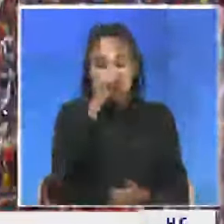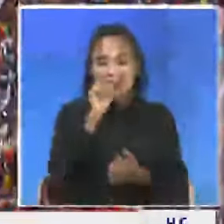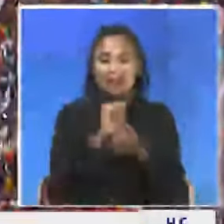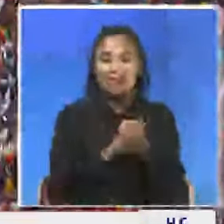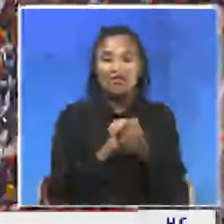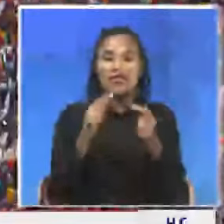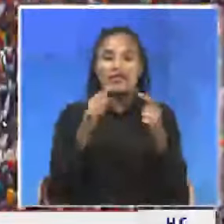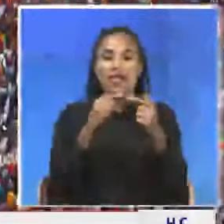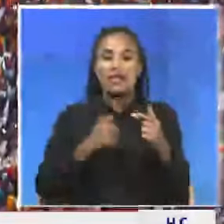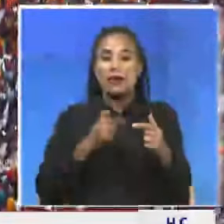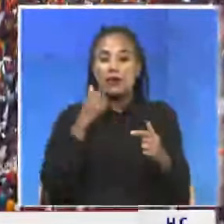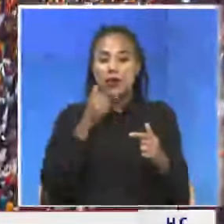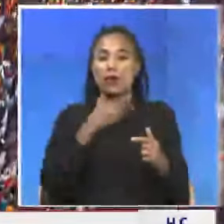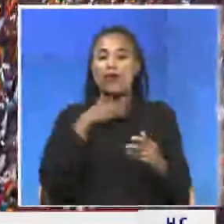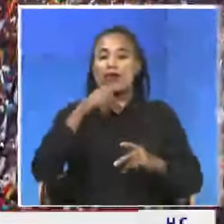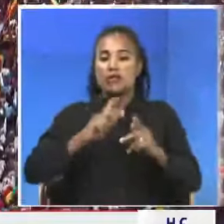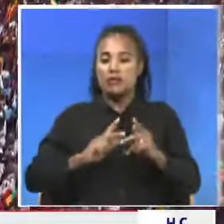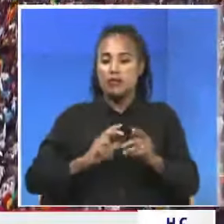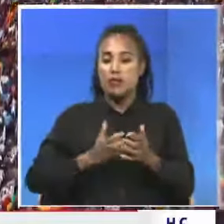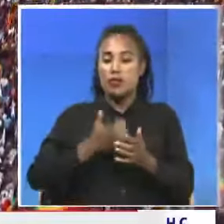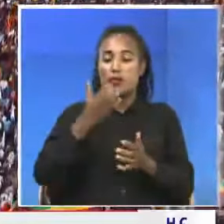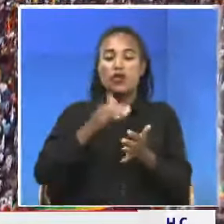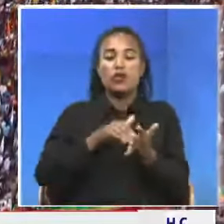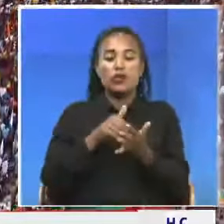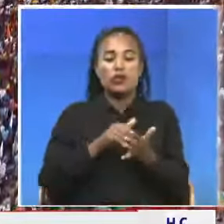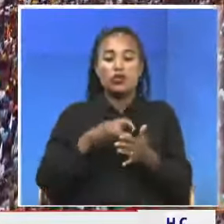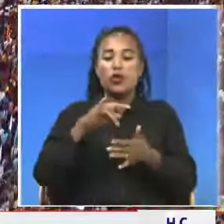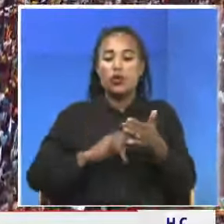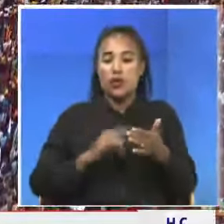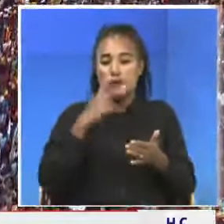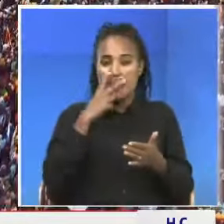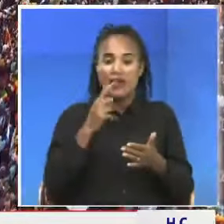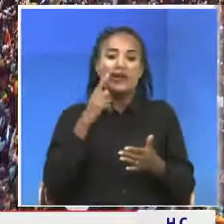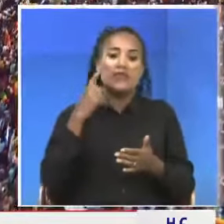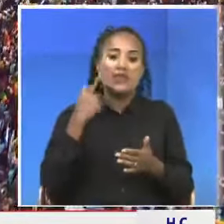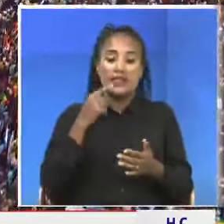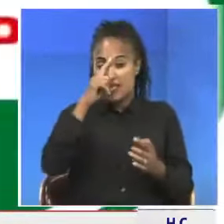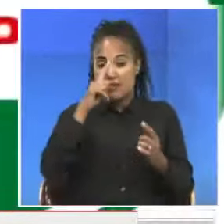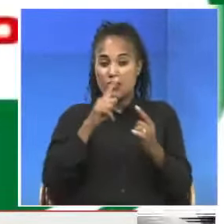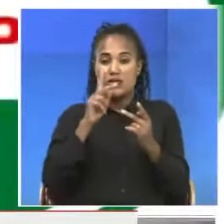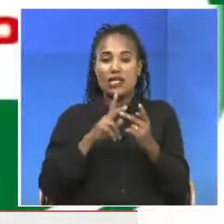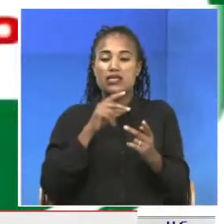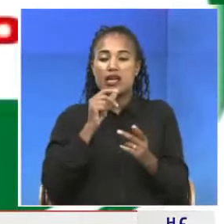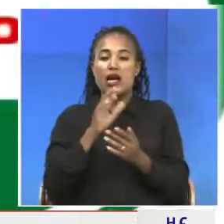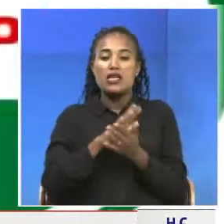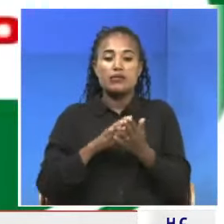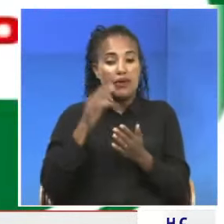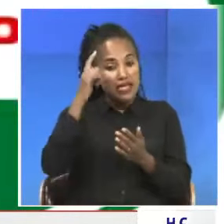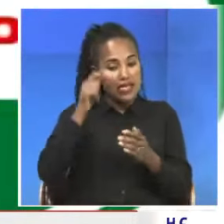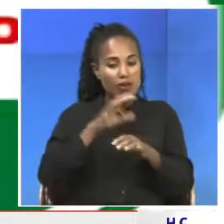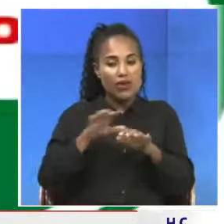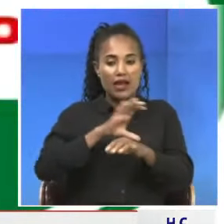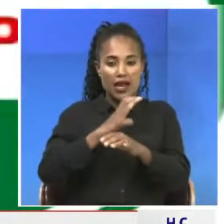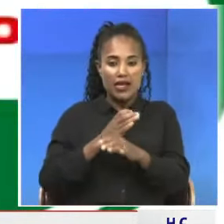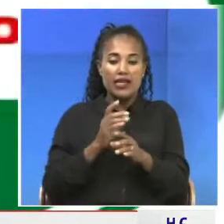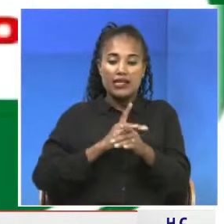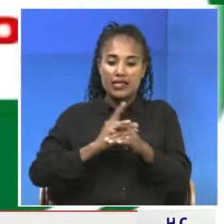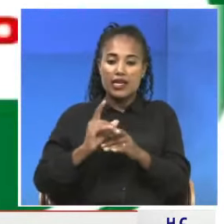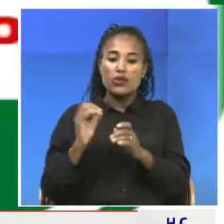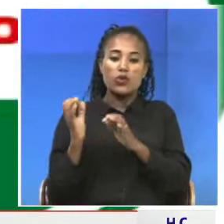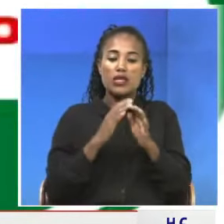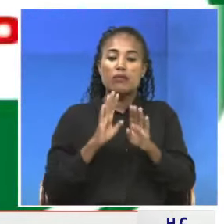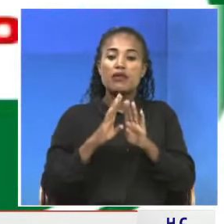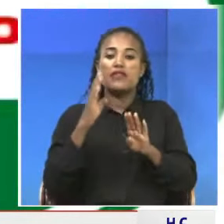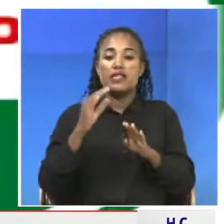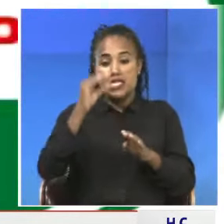ኢትዮጵያ እንድትፈርስ ጠላቴ ነው የአማራ ህዝብ በኢኮኖሚ ተጎሳቅሎና ክብሩ ተዋርዶ የማየት የትናንት ህልሙ ያልተሳካለት አሸባሪው የትግራይ ወራሪ ኃይል